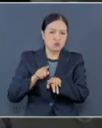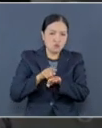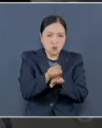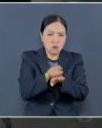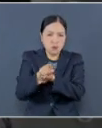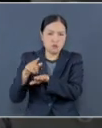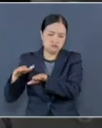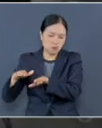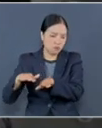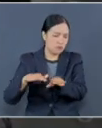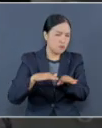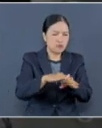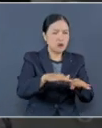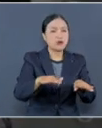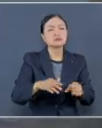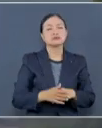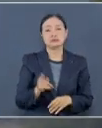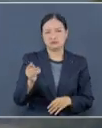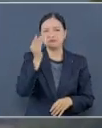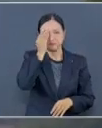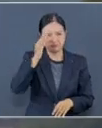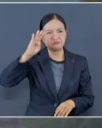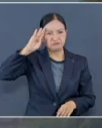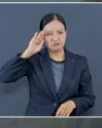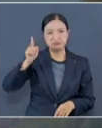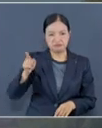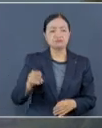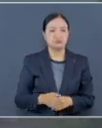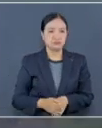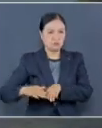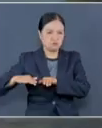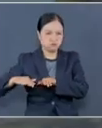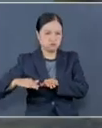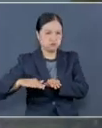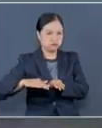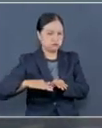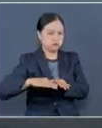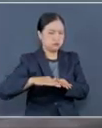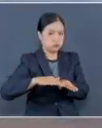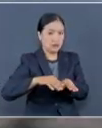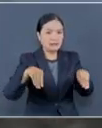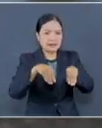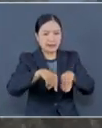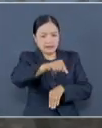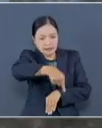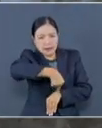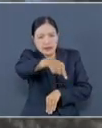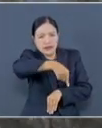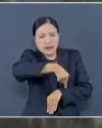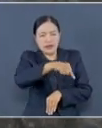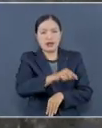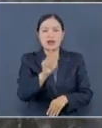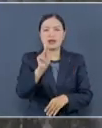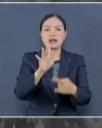พาหนะต่างๆนะครับของเอ่อกองทัพอิสราเอลได้เข้าประชิดชายแดนกาซ่าแล้วนะครับเพื่อเตรียมโจมตีหลังจากก่อนหน้านี้มีการโจมตีทาง